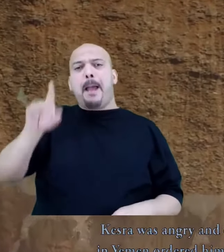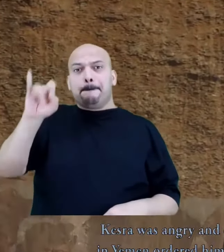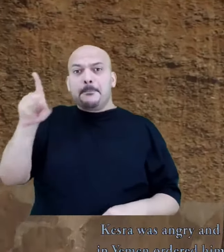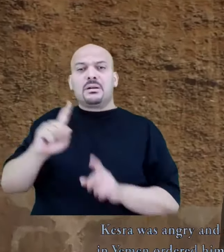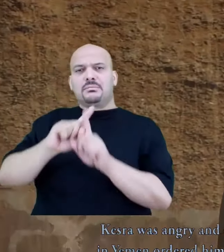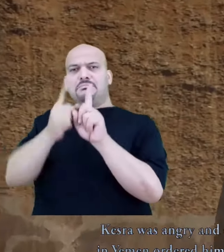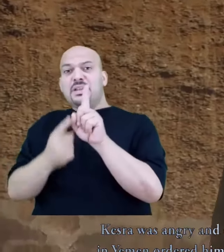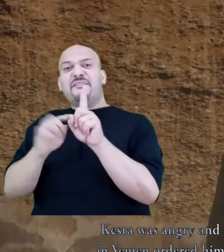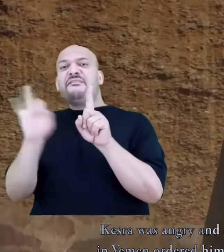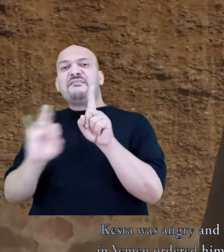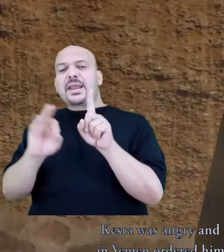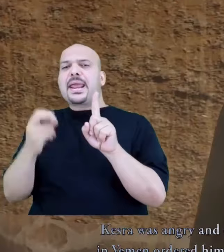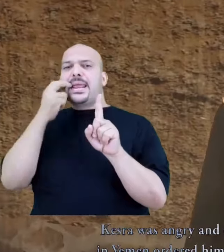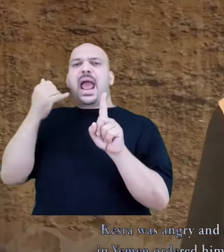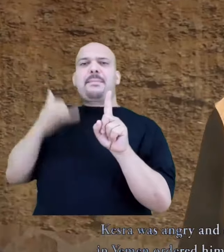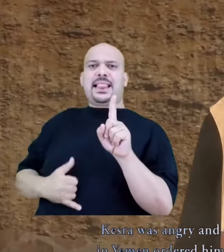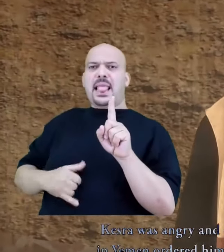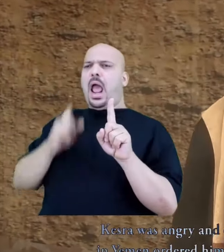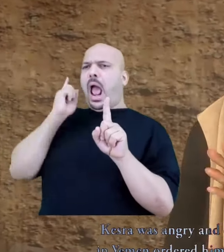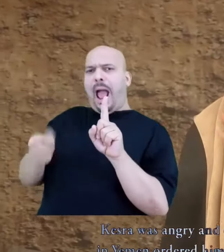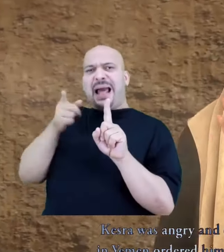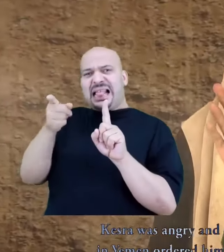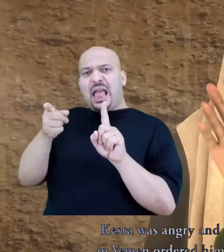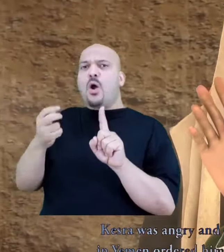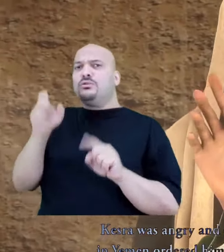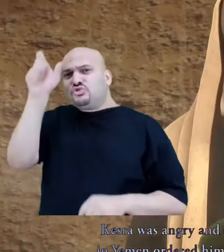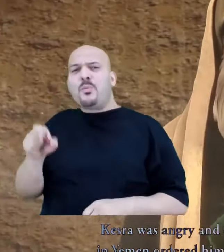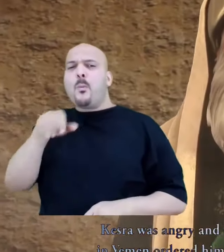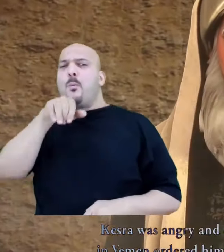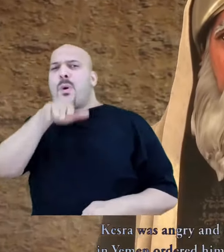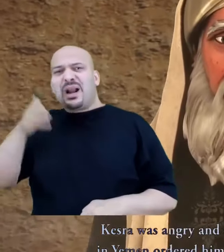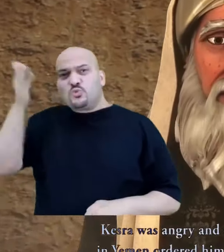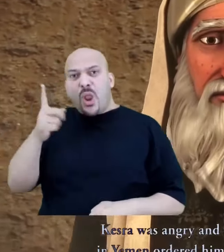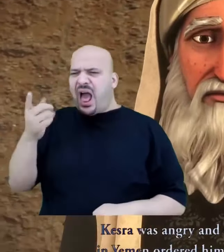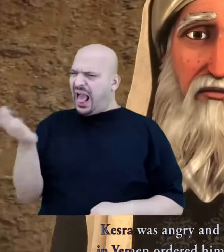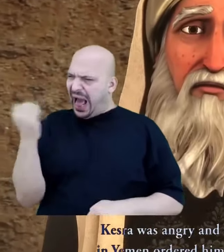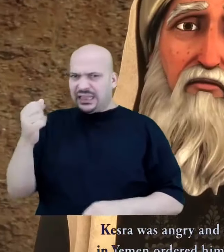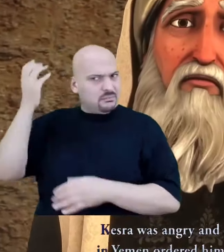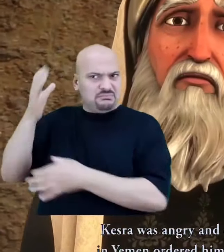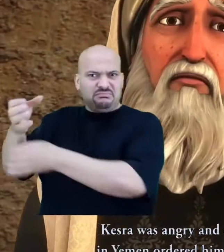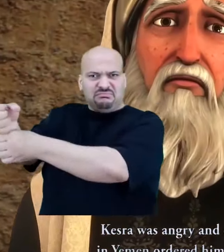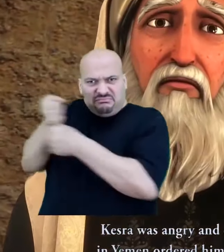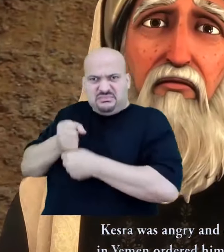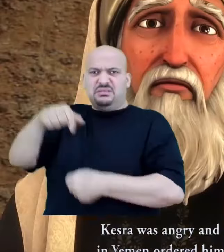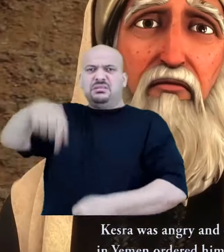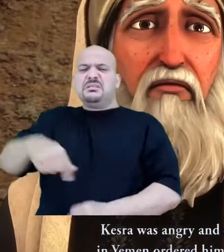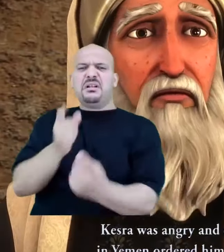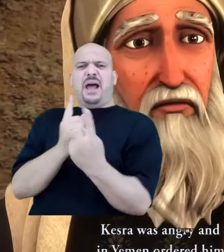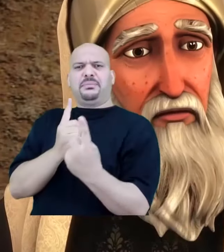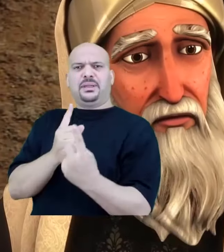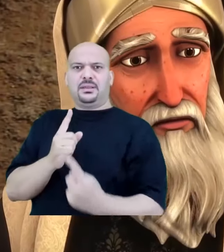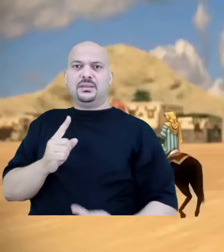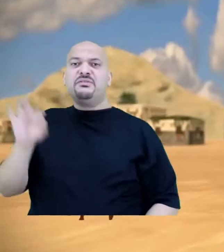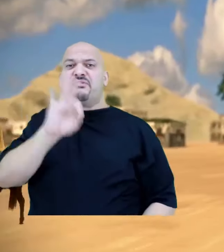بازام نائبه في اليمن يأمره بأن يأتي له برسول الله من أرض